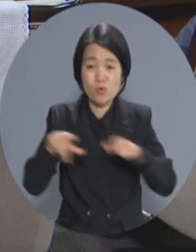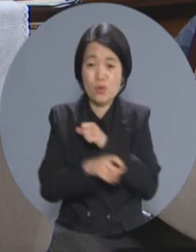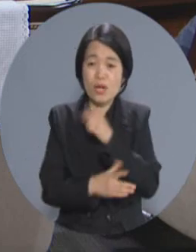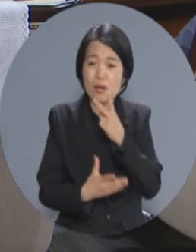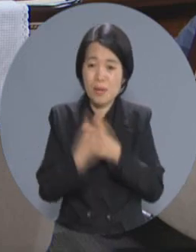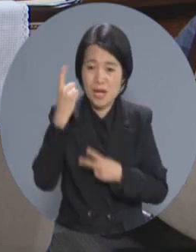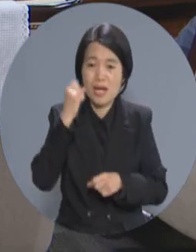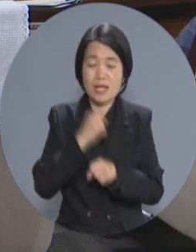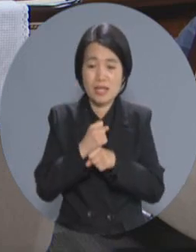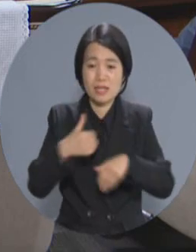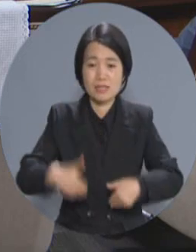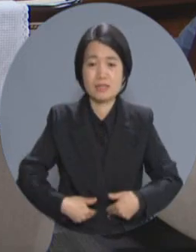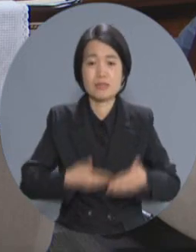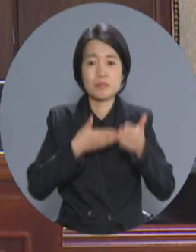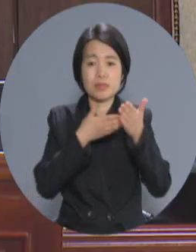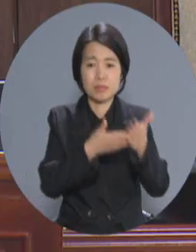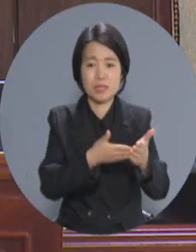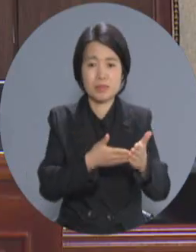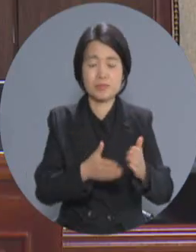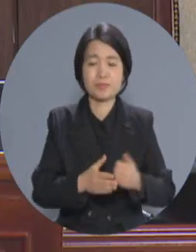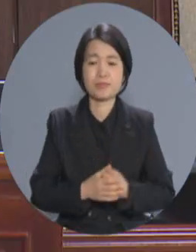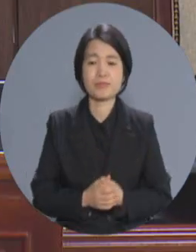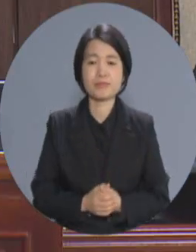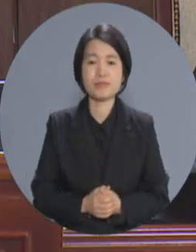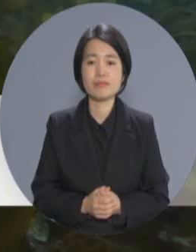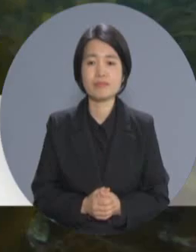일치시켜야 한다고 촉구했습니다